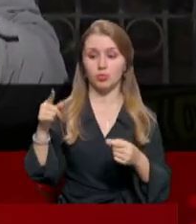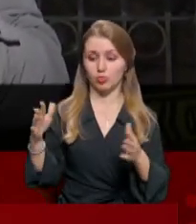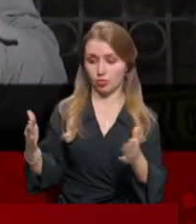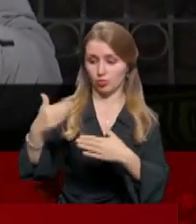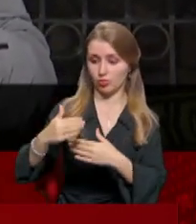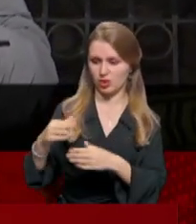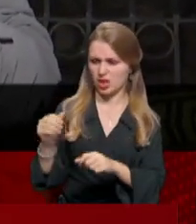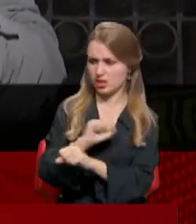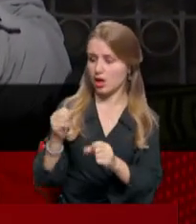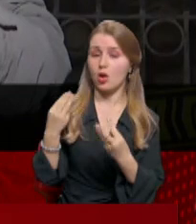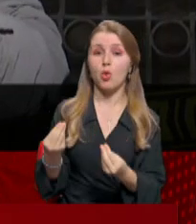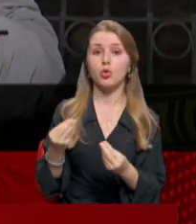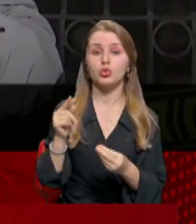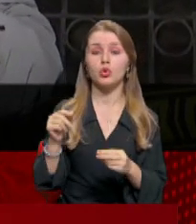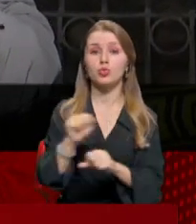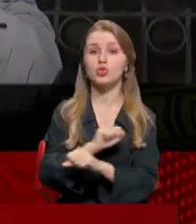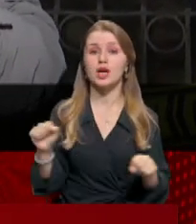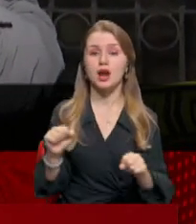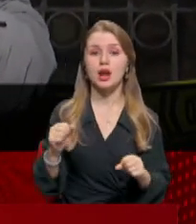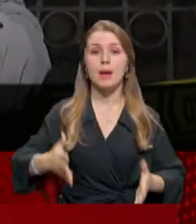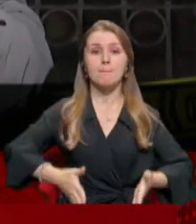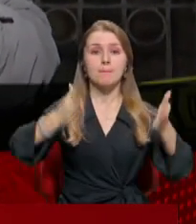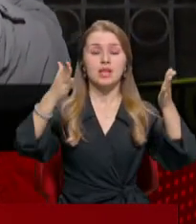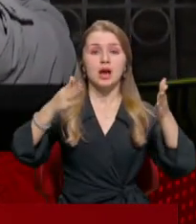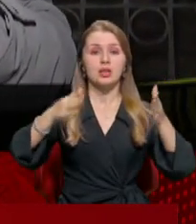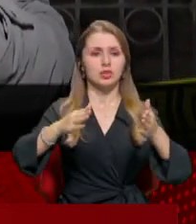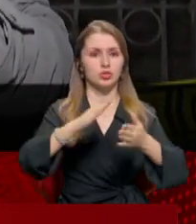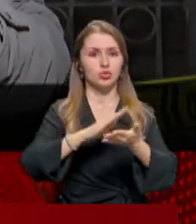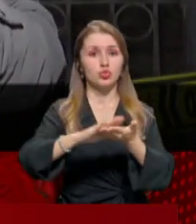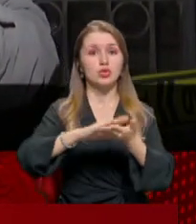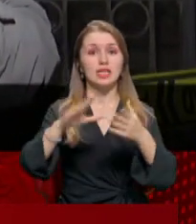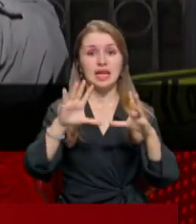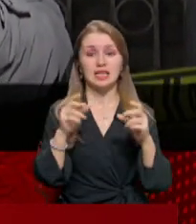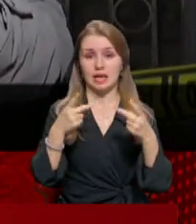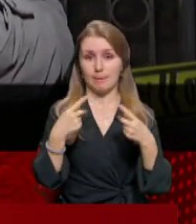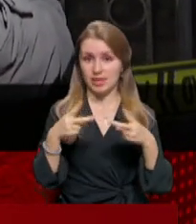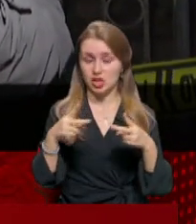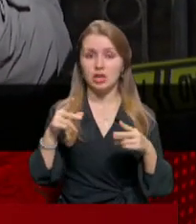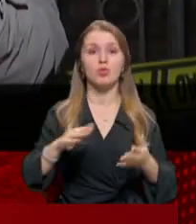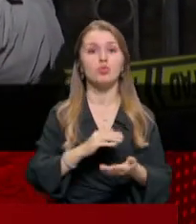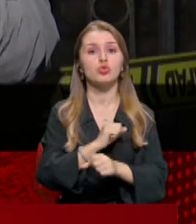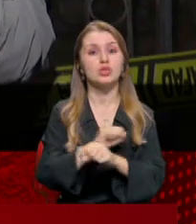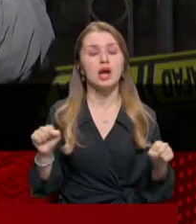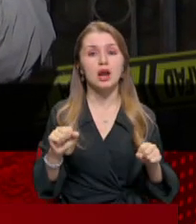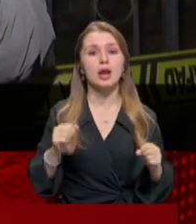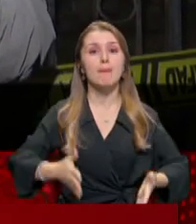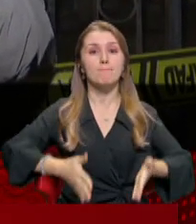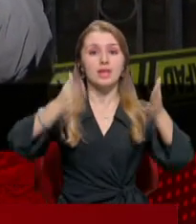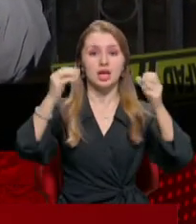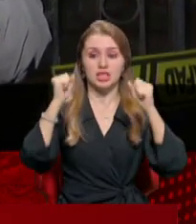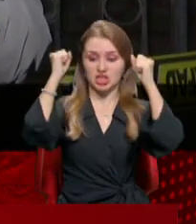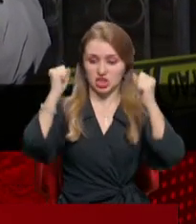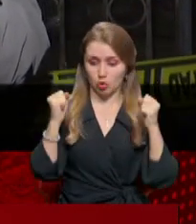bazı tahribatlar olduğunu, bu tahribatların binanın statik yapısını etkileyebileceğini ve bu tahribatların binanın